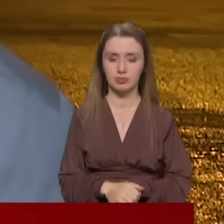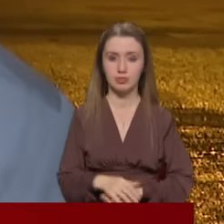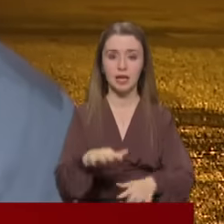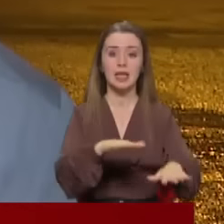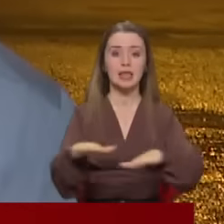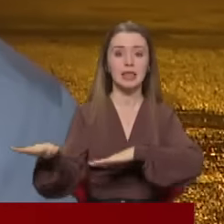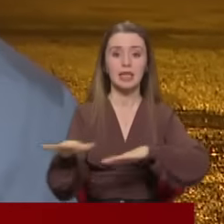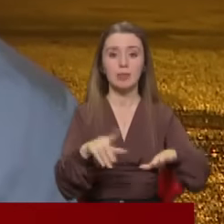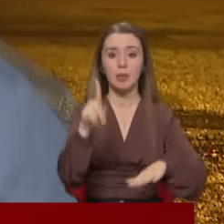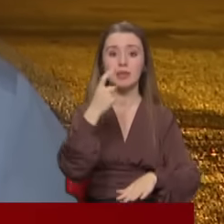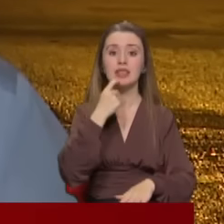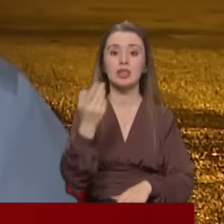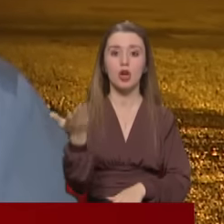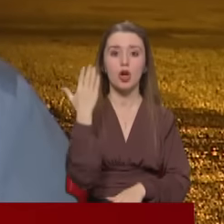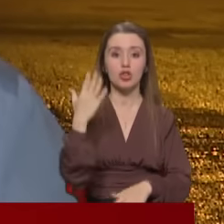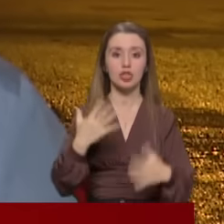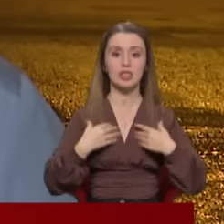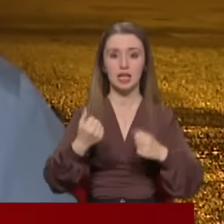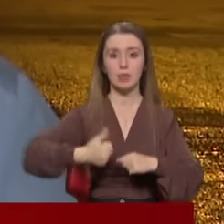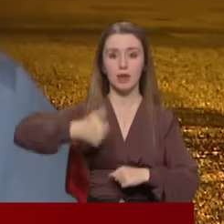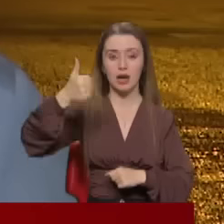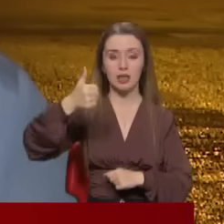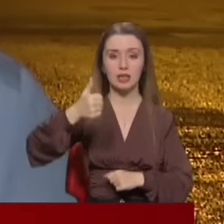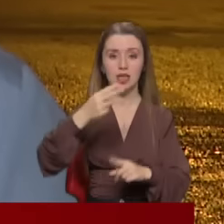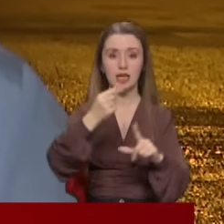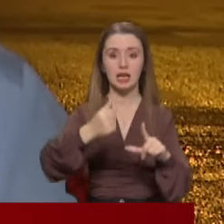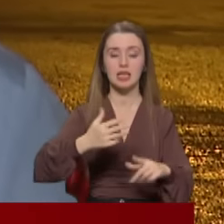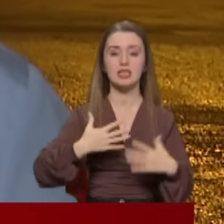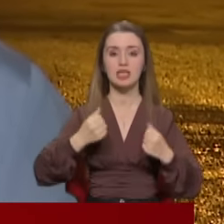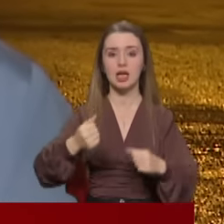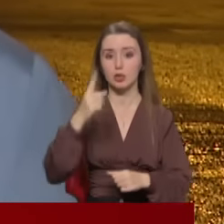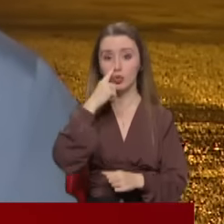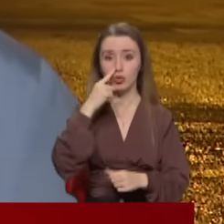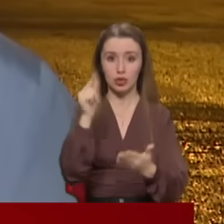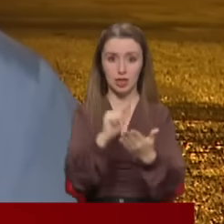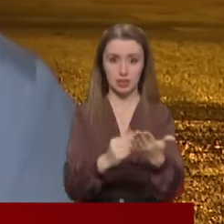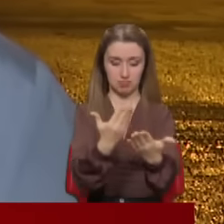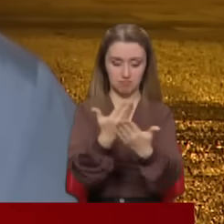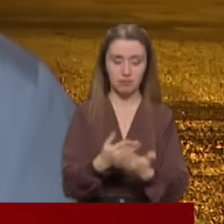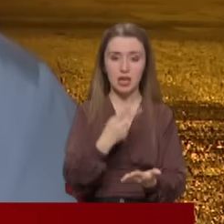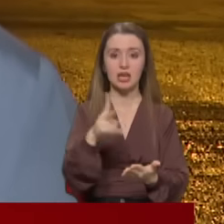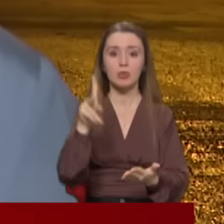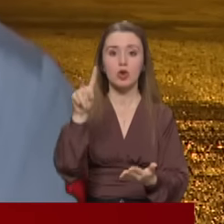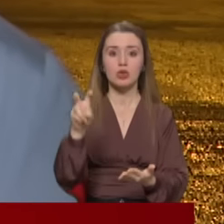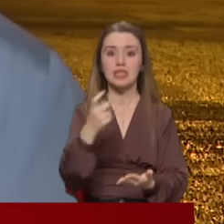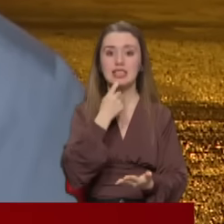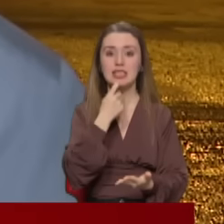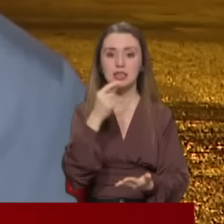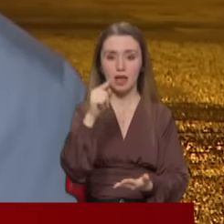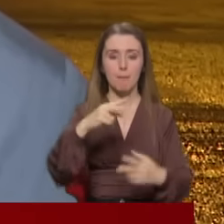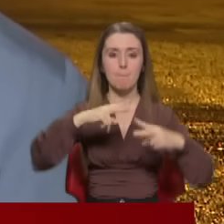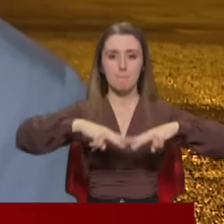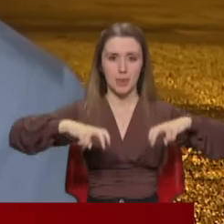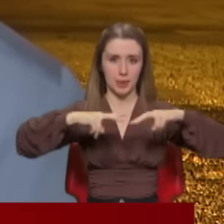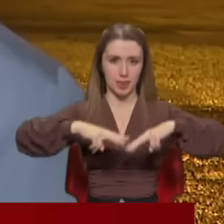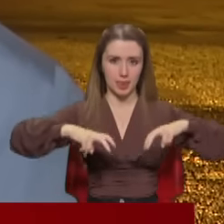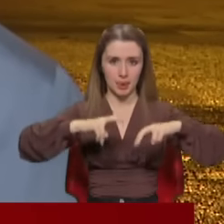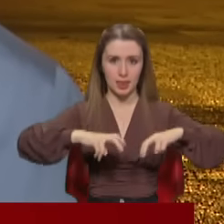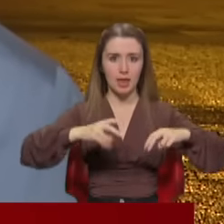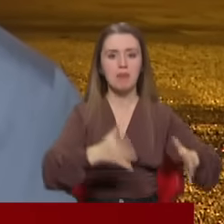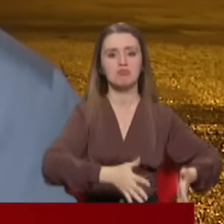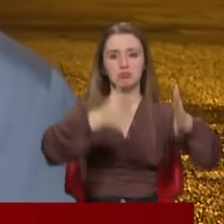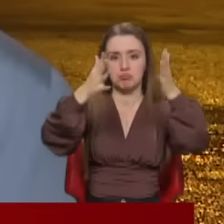Depremden tam bir yıl önce Sağlık Bakanlığı'ndan İl Sağlık Müdürlüğümüze yazı geliyor. Diyor ki biz orayı 2018 yılında araştırdık. Tüm